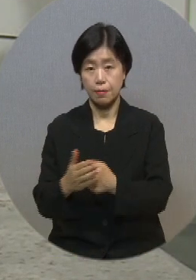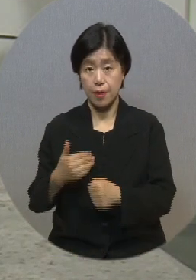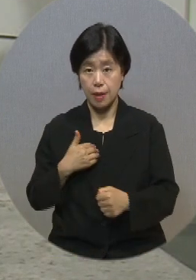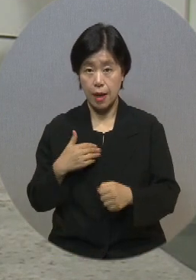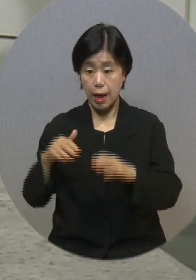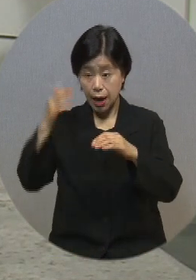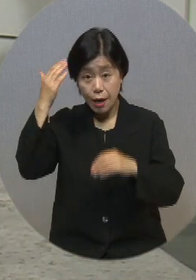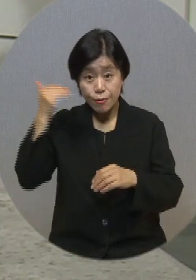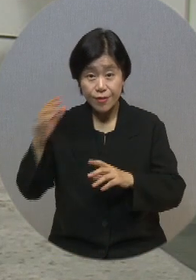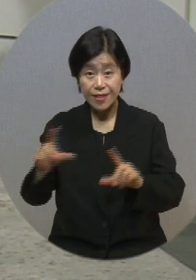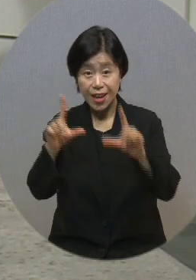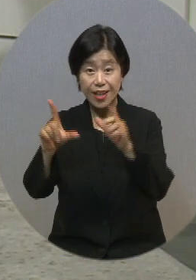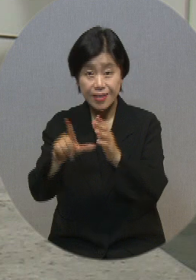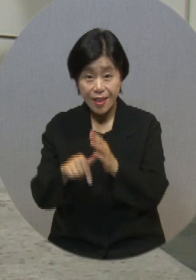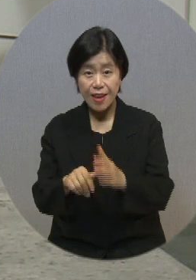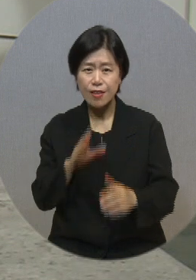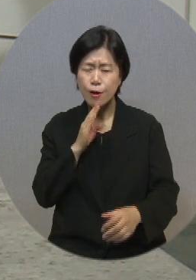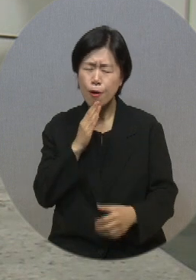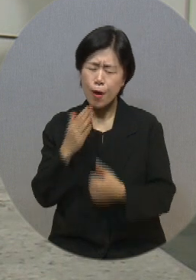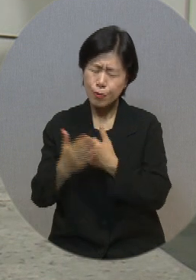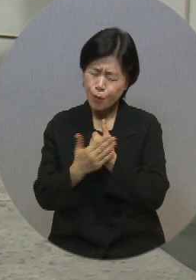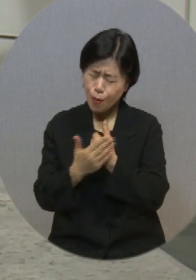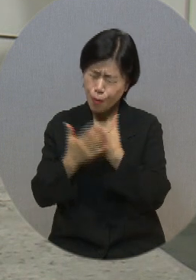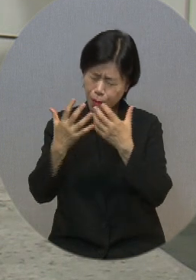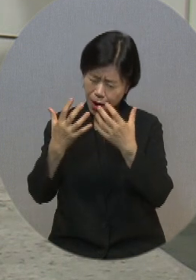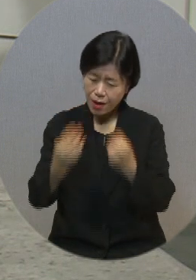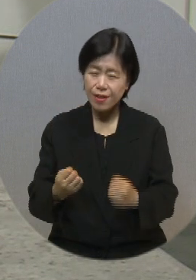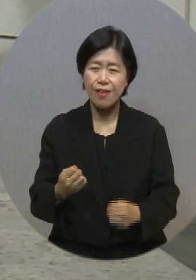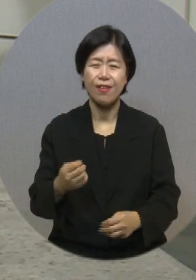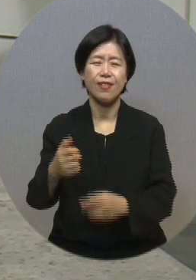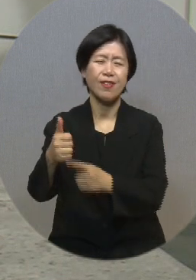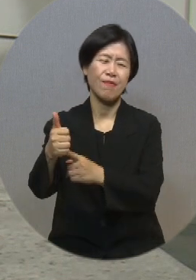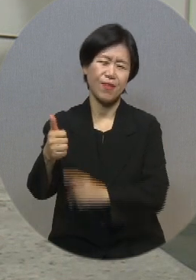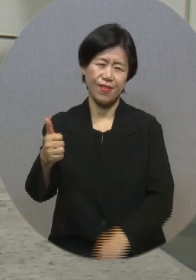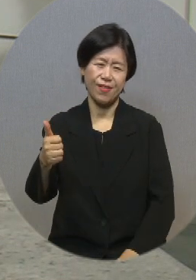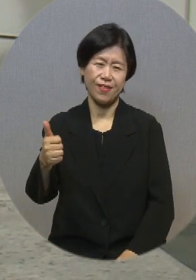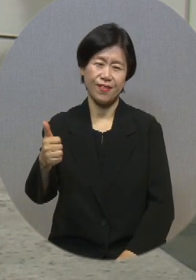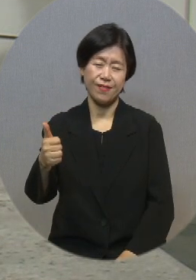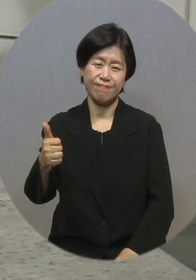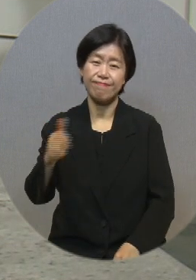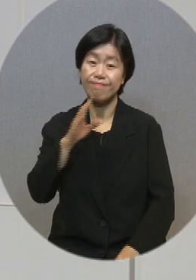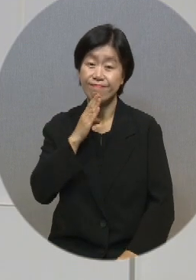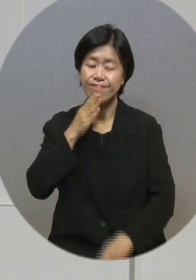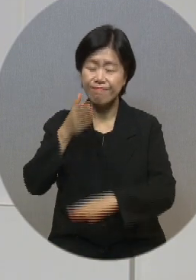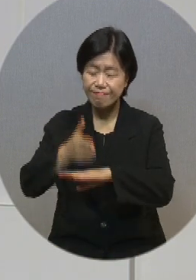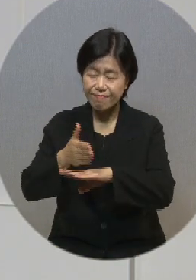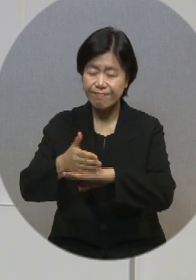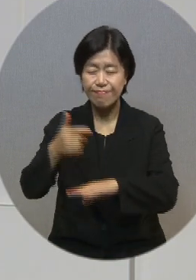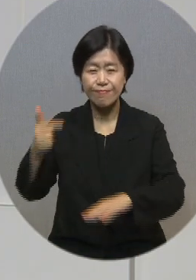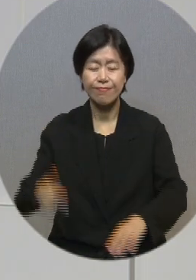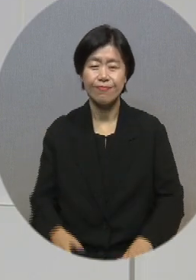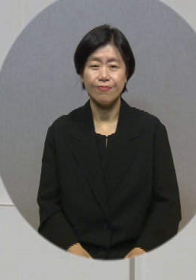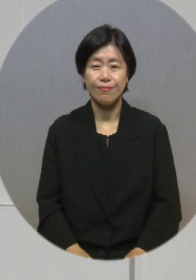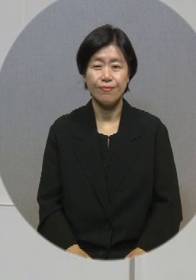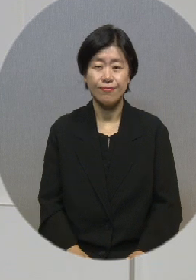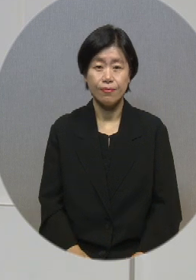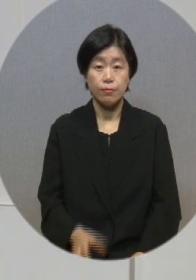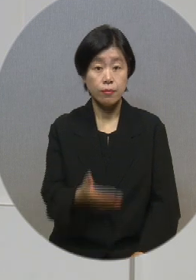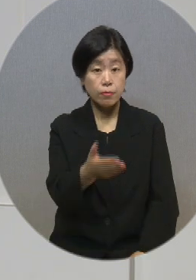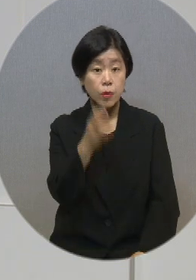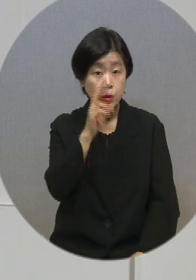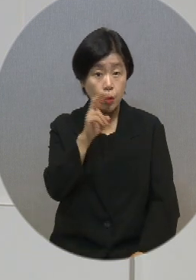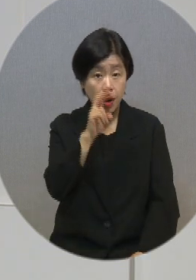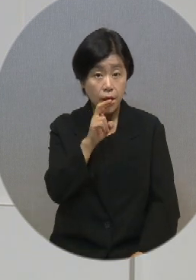한국 생활을 많이 도와주는 네. 남편 정말 고맙고요. 근데 그 준비하신